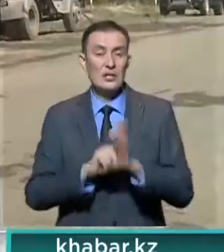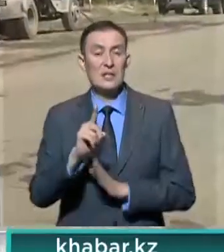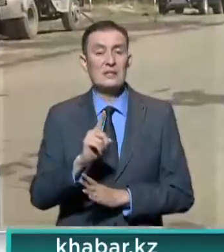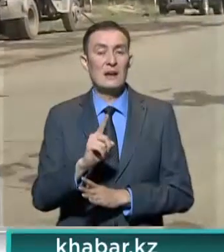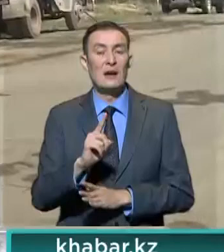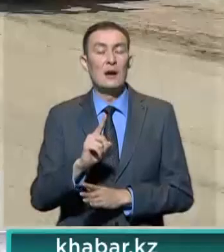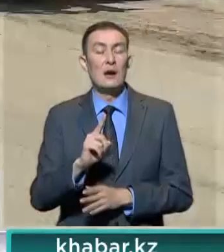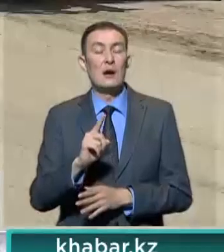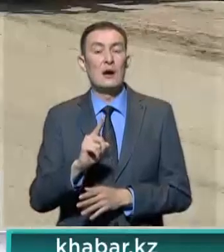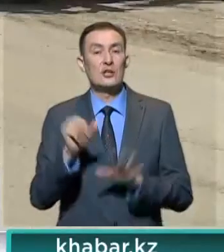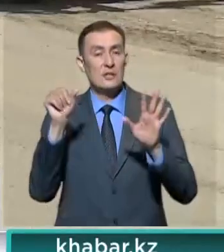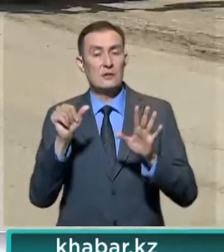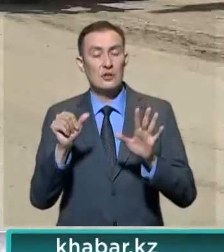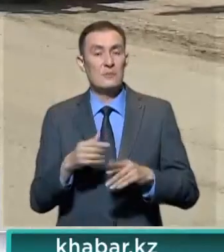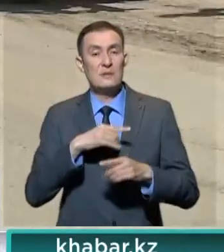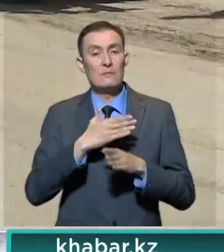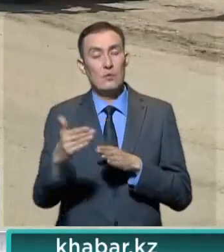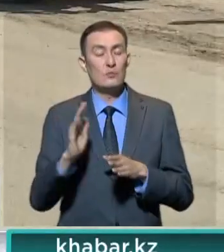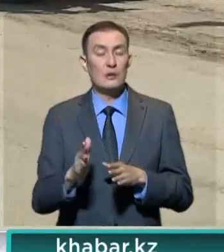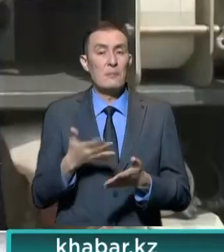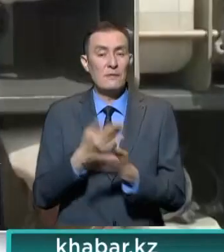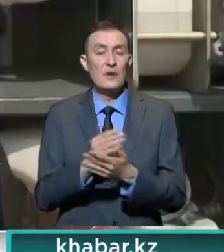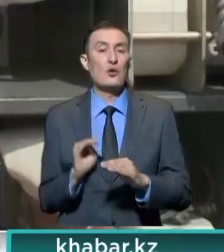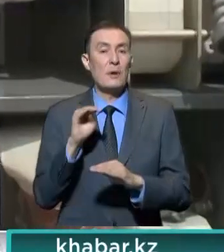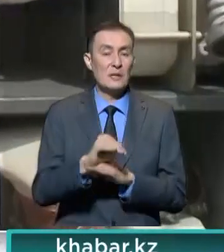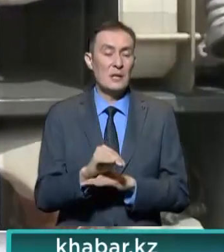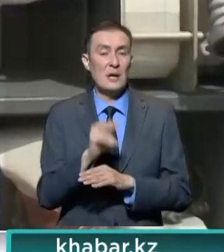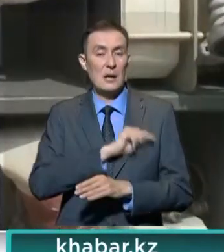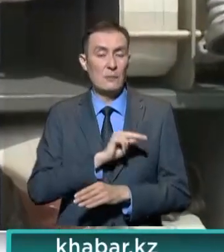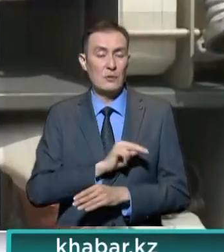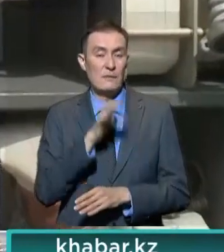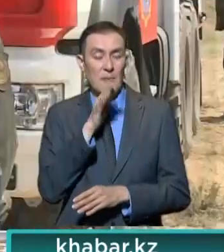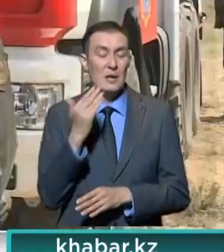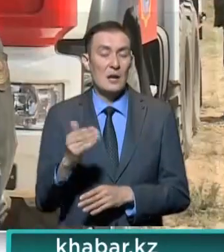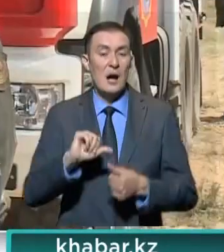второго полугодия, инспекторам лесхоза будет оплачиваться сверхурочная работа. Таким